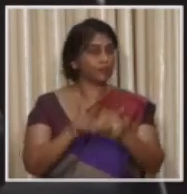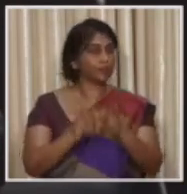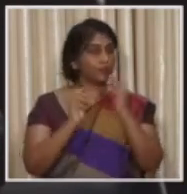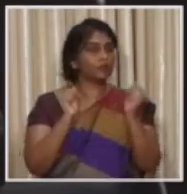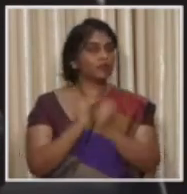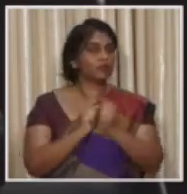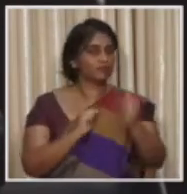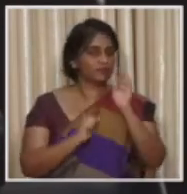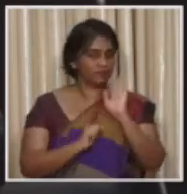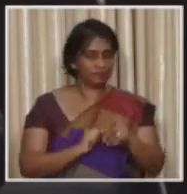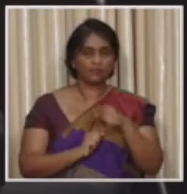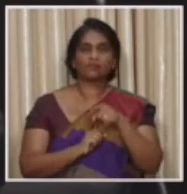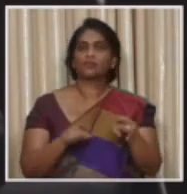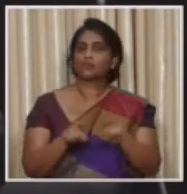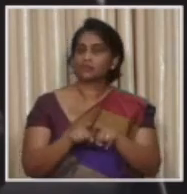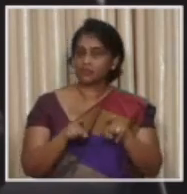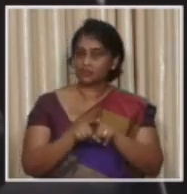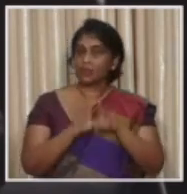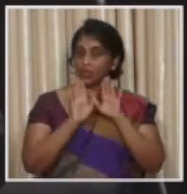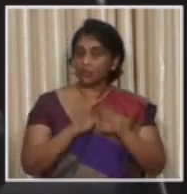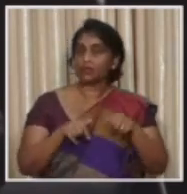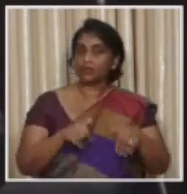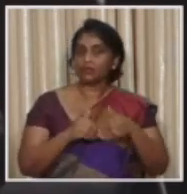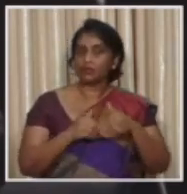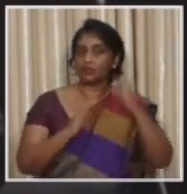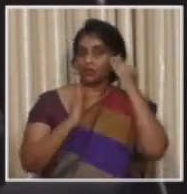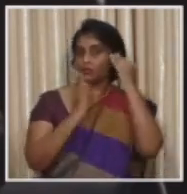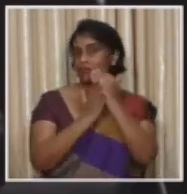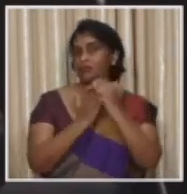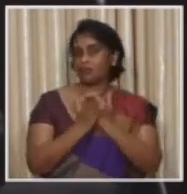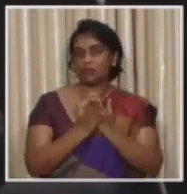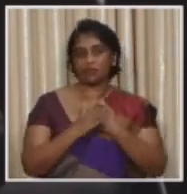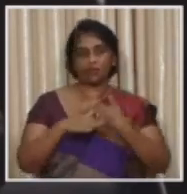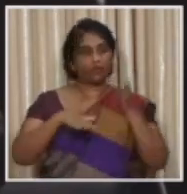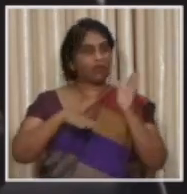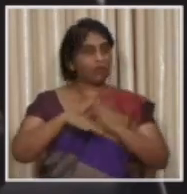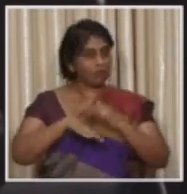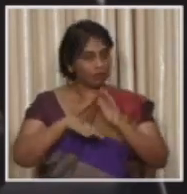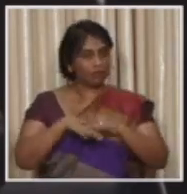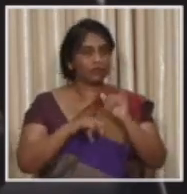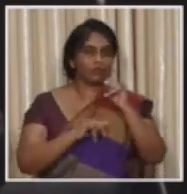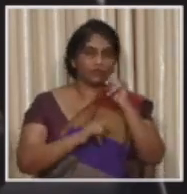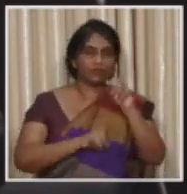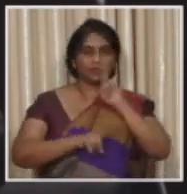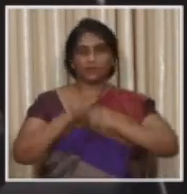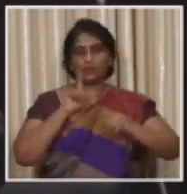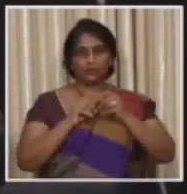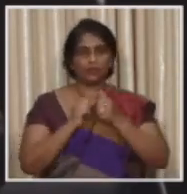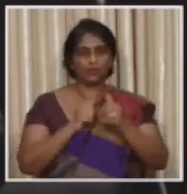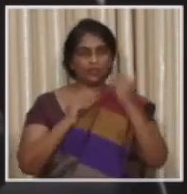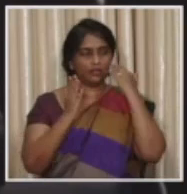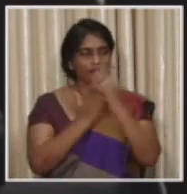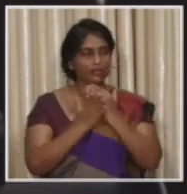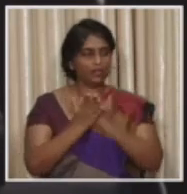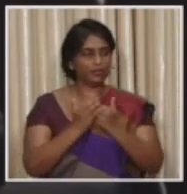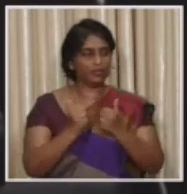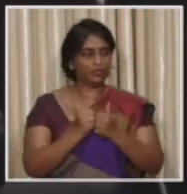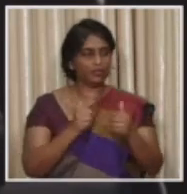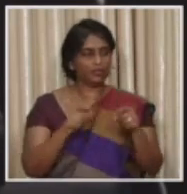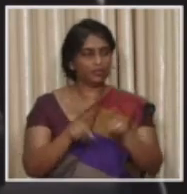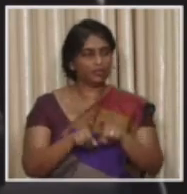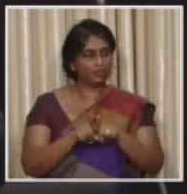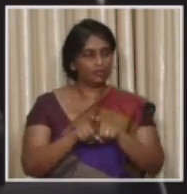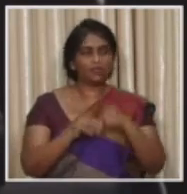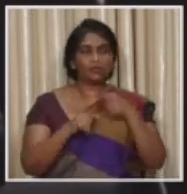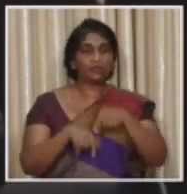ඕන කාරණා. හැබැයි තවමත් ඒ කාරණාවලට අත ගහලා තියා ඒත් එක්ක සමහරලාට සාකච්ඡා කළා නැහැ සමහරව බලපුවාම. ඒ නිසා